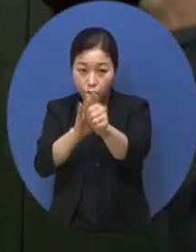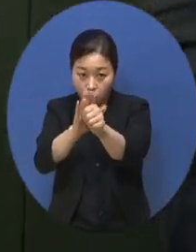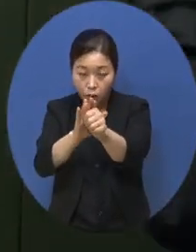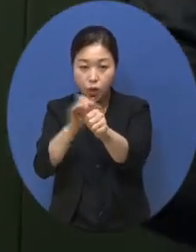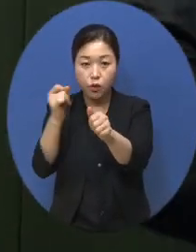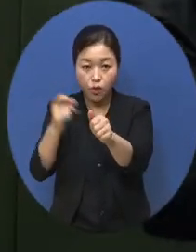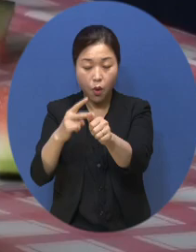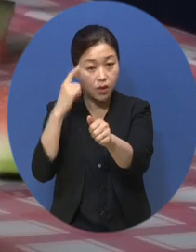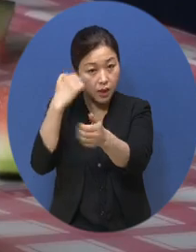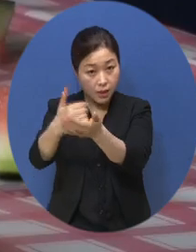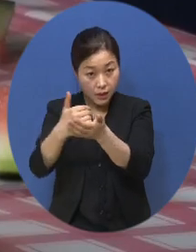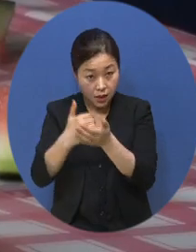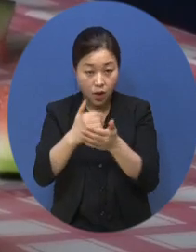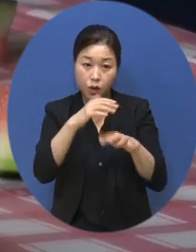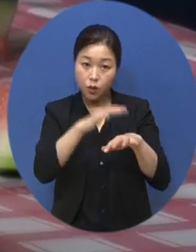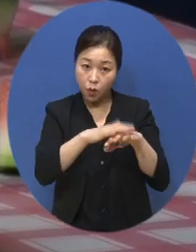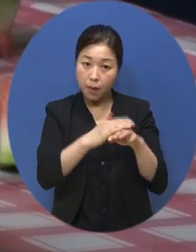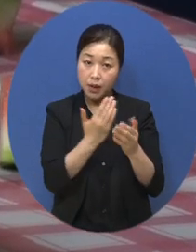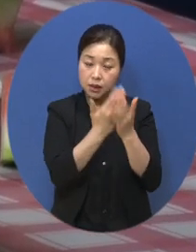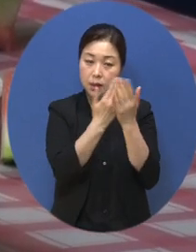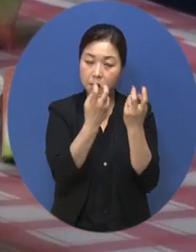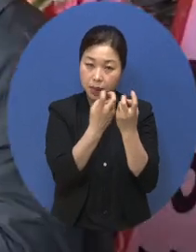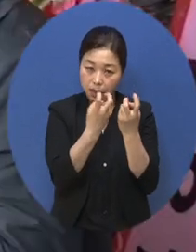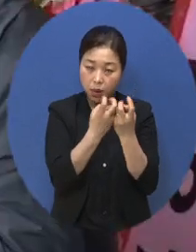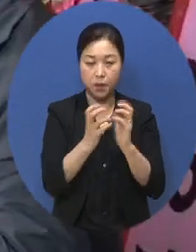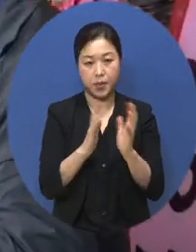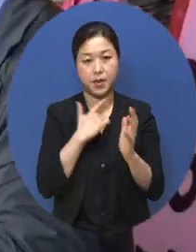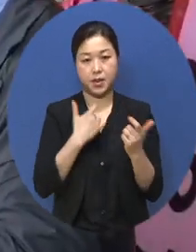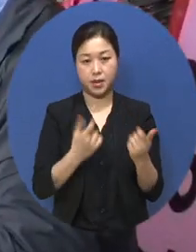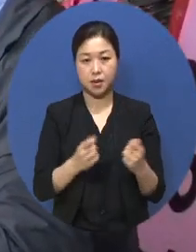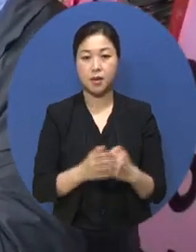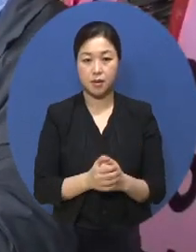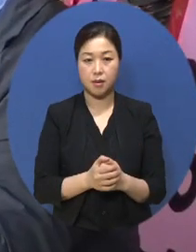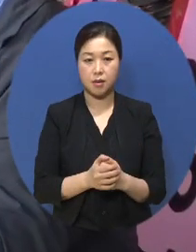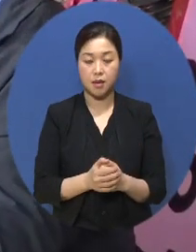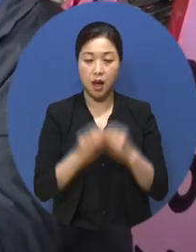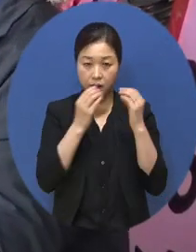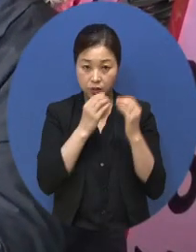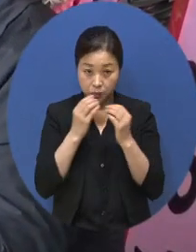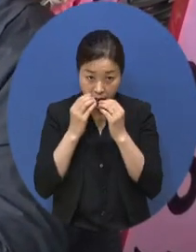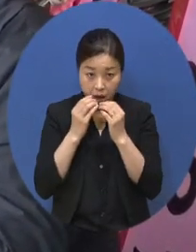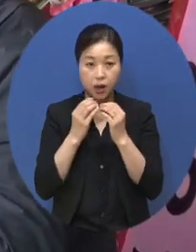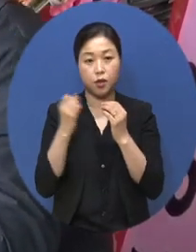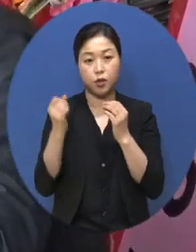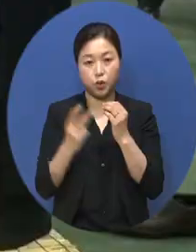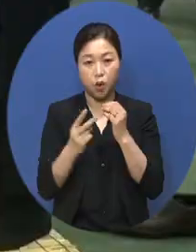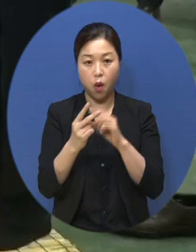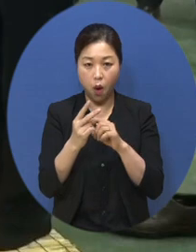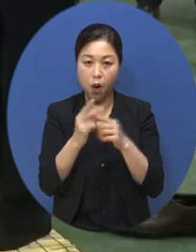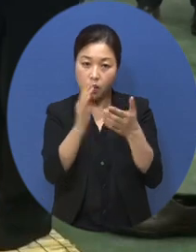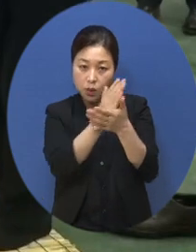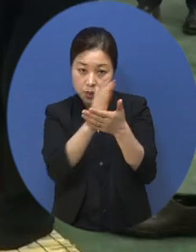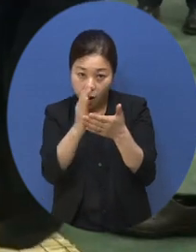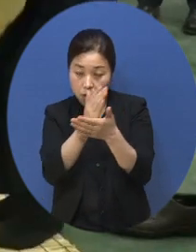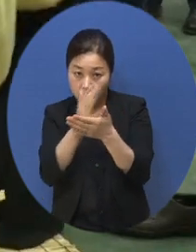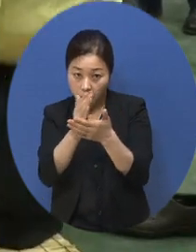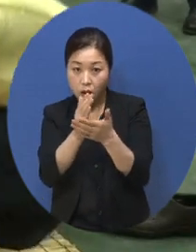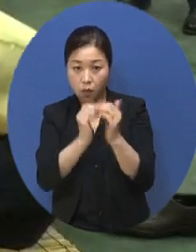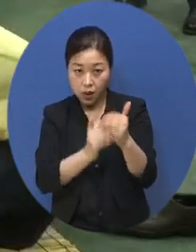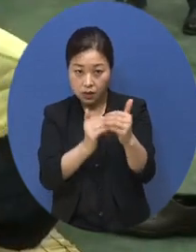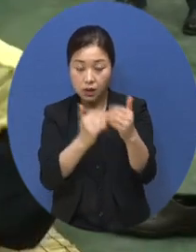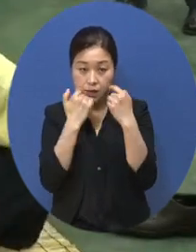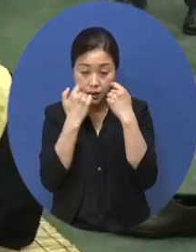방안을 모색했습니다. 또한 관계자들은 소박 시식회, 선별 과정 참관, 고사 등의 행사를